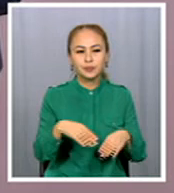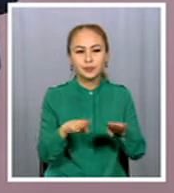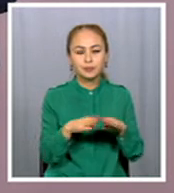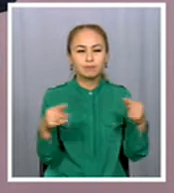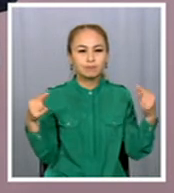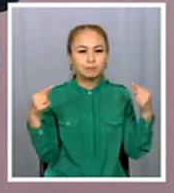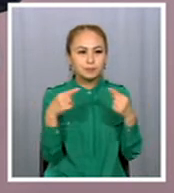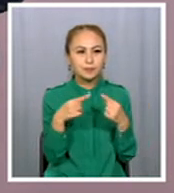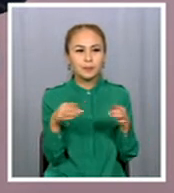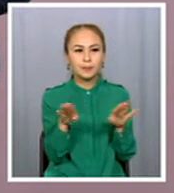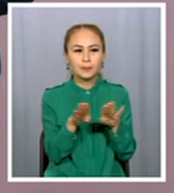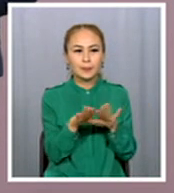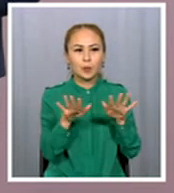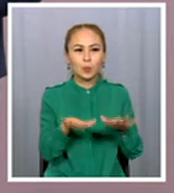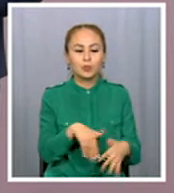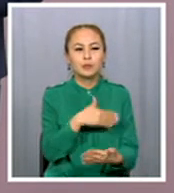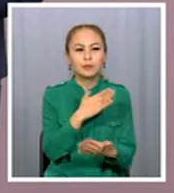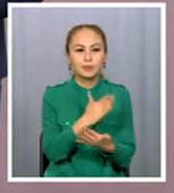бір орыны бар.